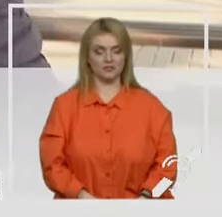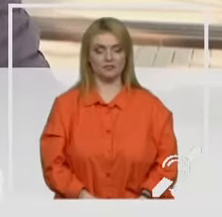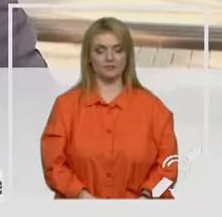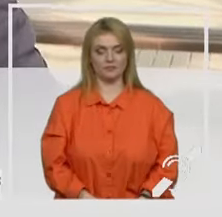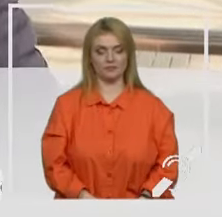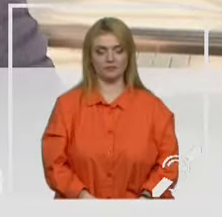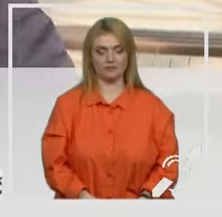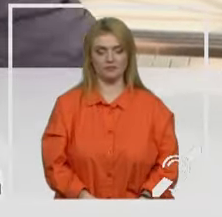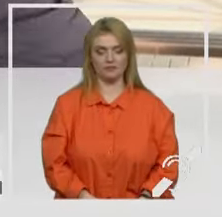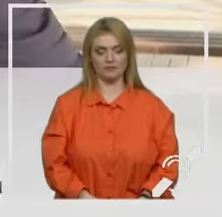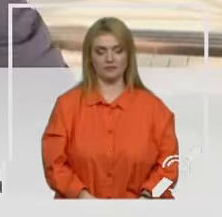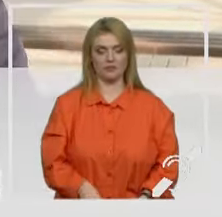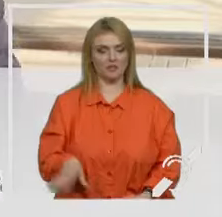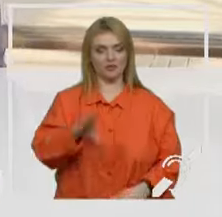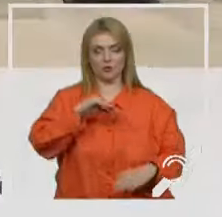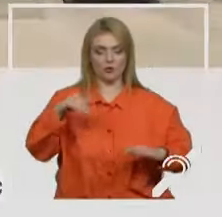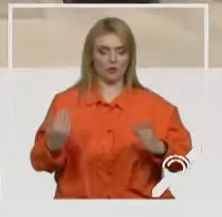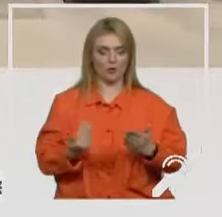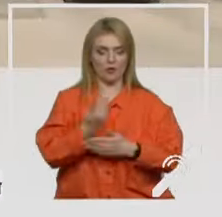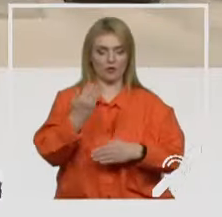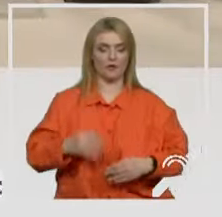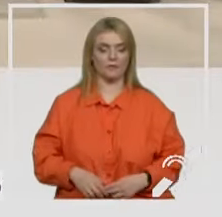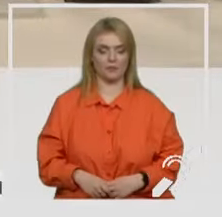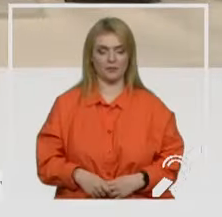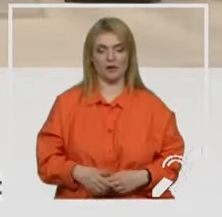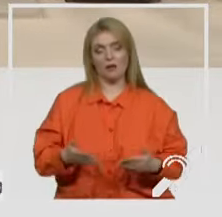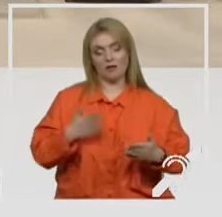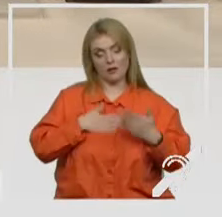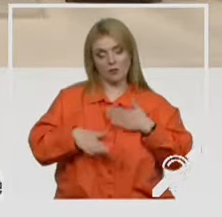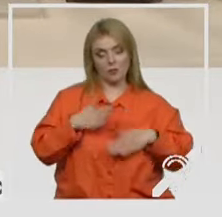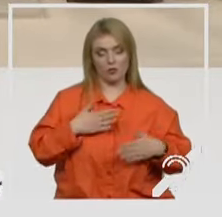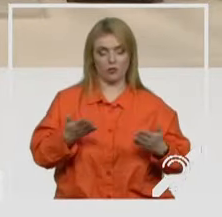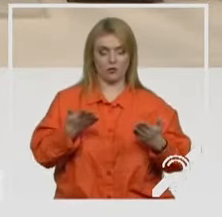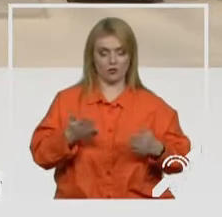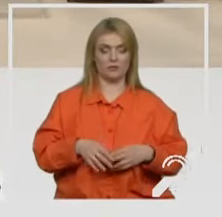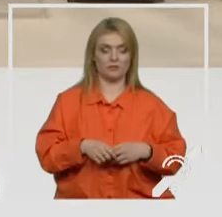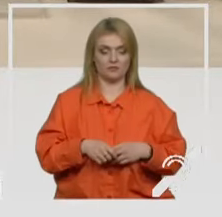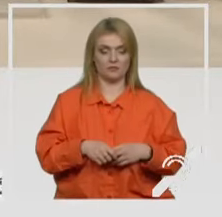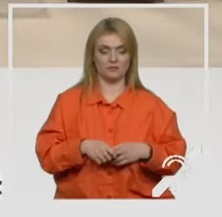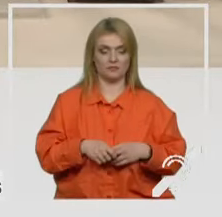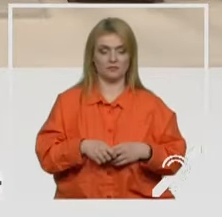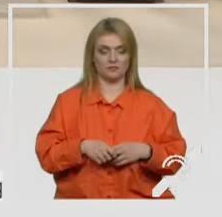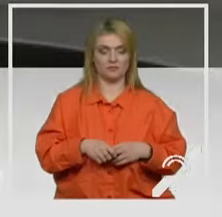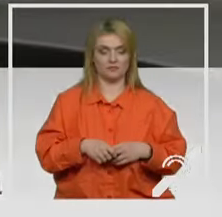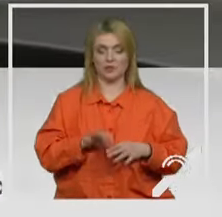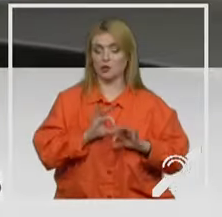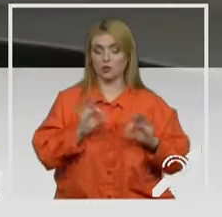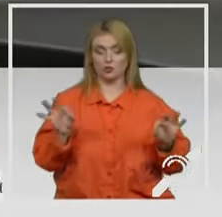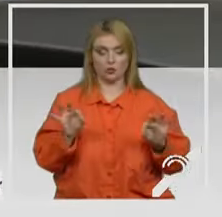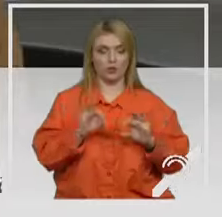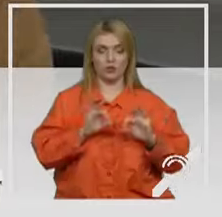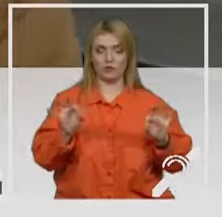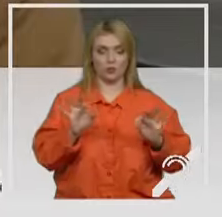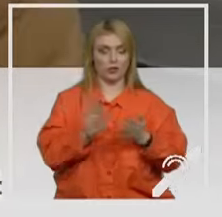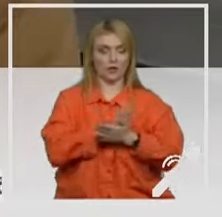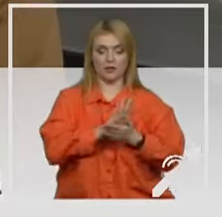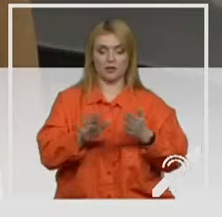adică e făcut în stil nou și așa mai departe. Ne bucură. Foarte bine, nu e aglomerat, e ok, super, e calitatea e